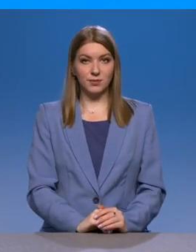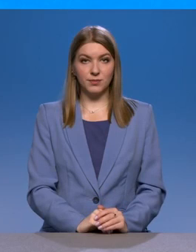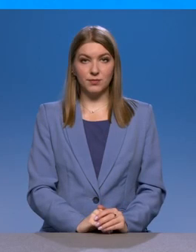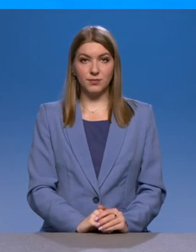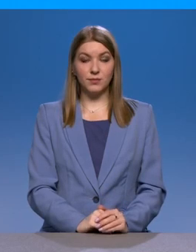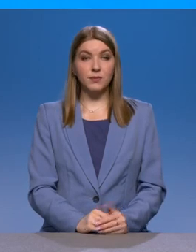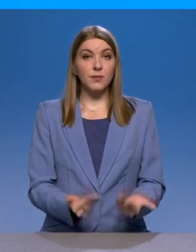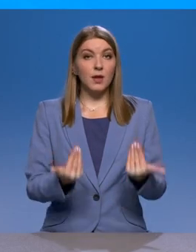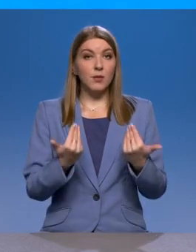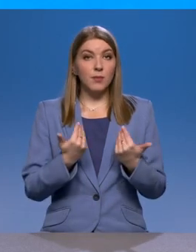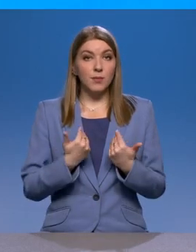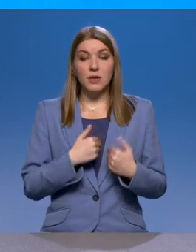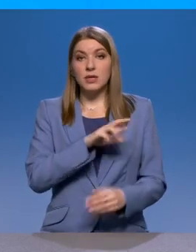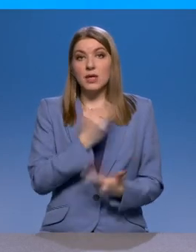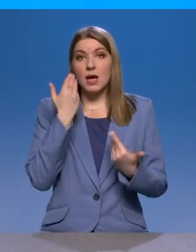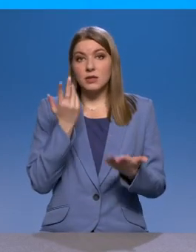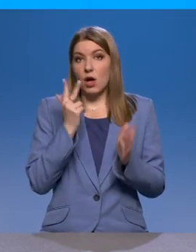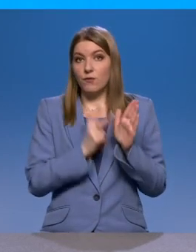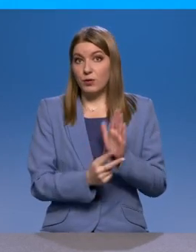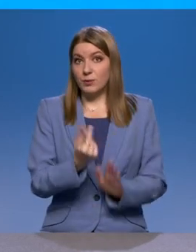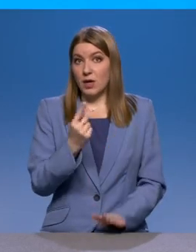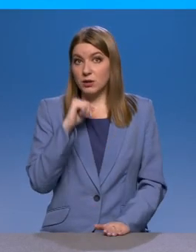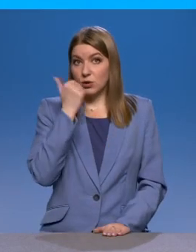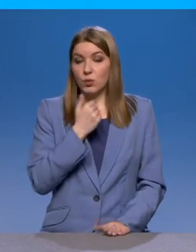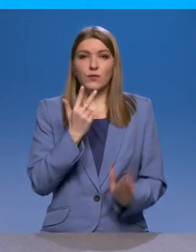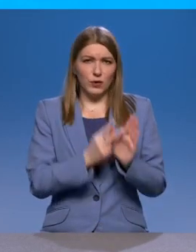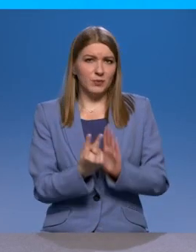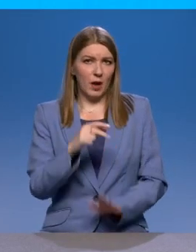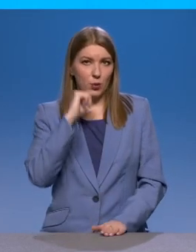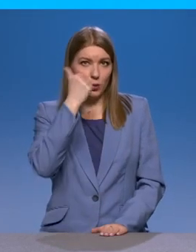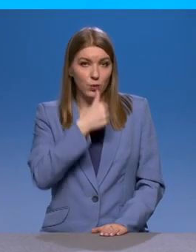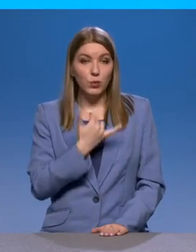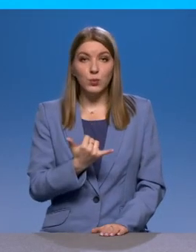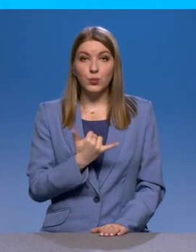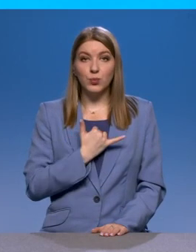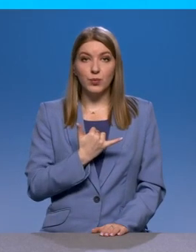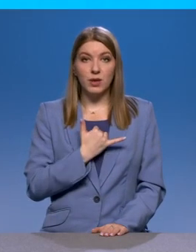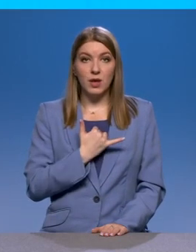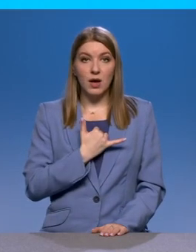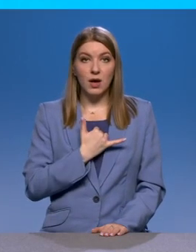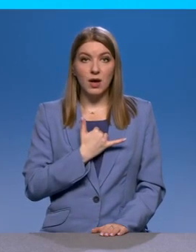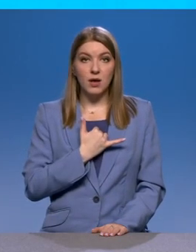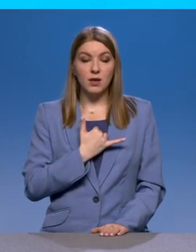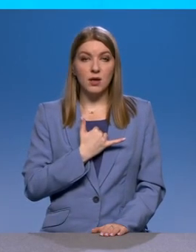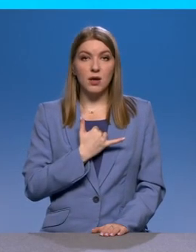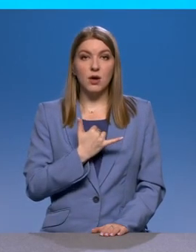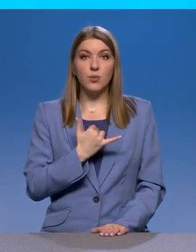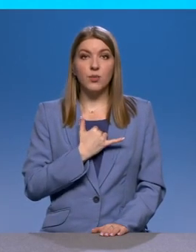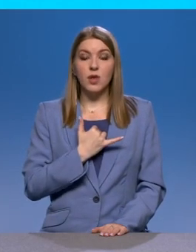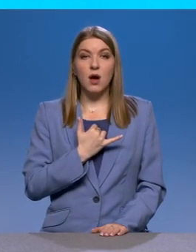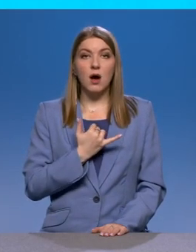Мне, я не знаю, мне 81 год, 82. Имею ли я право не платить